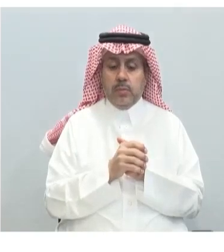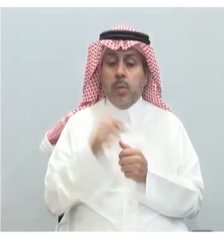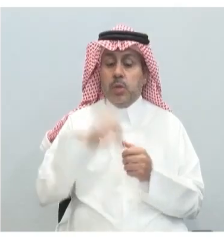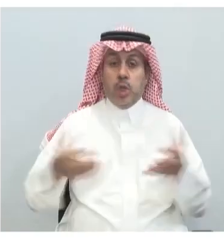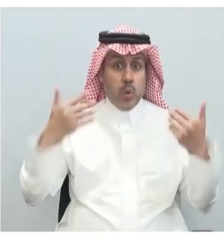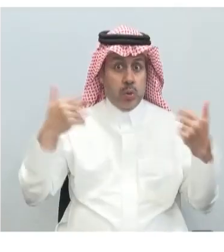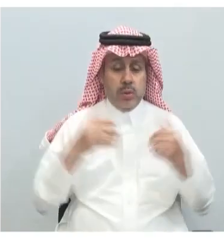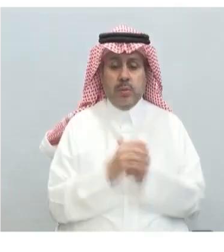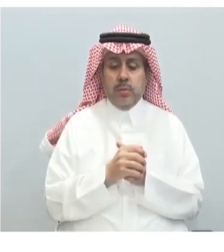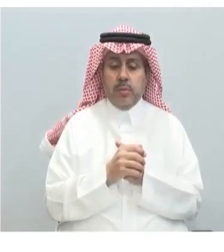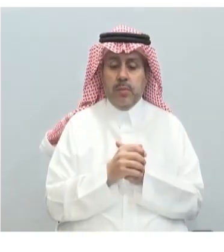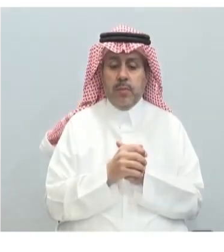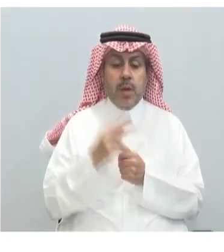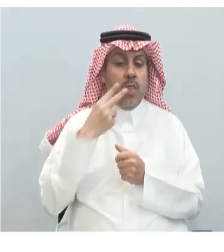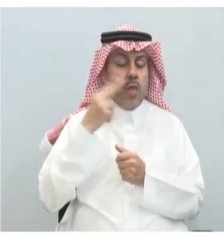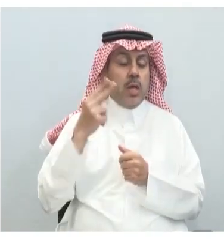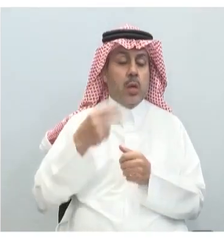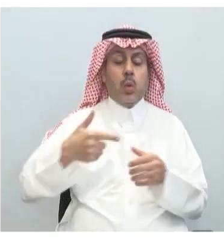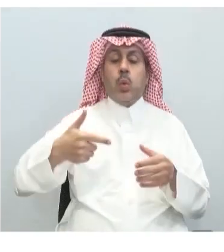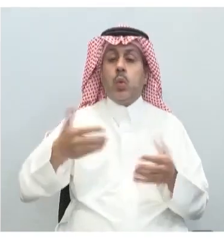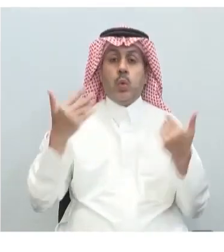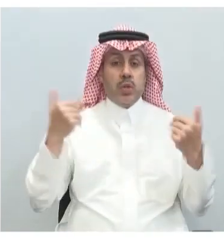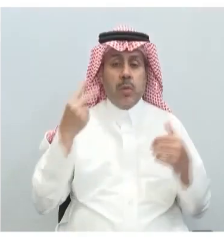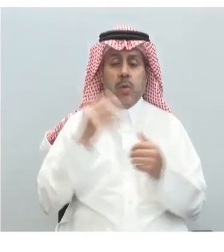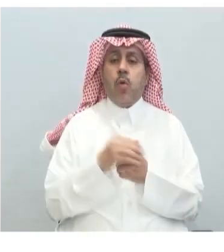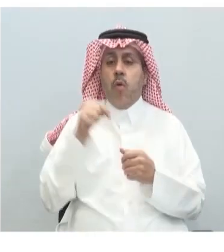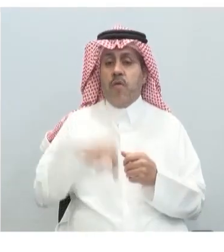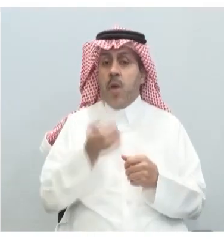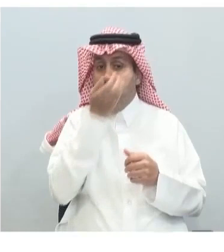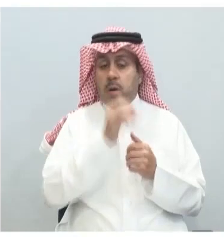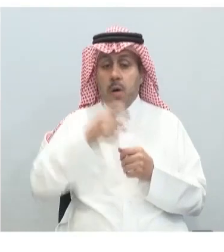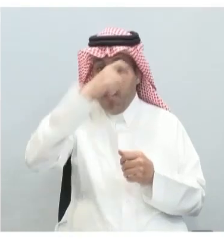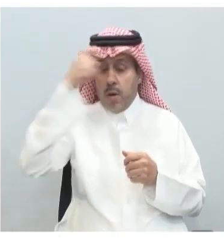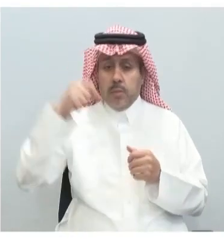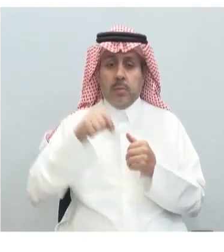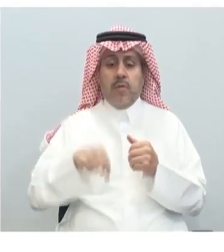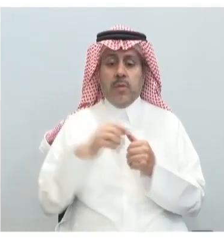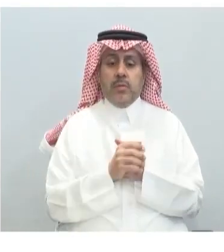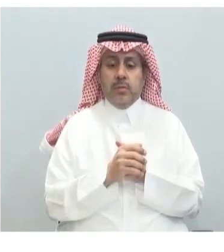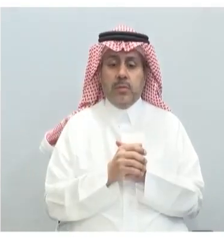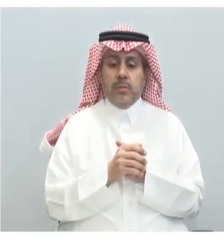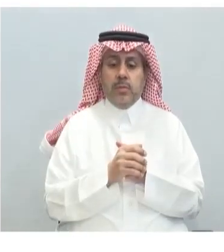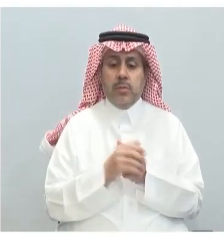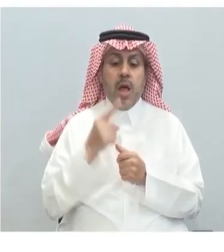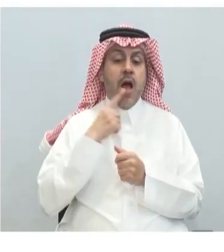الاكسجين يعطيني ثاني اكسيد الكربون ويعطيني الماء طبعا الحراره معطاه اساسا وهي